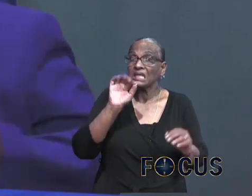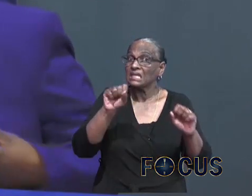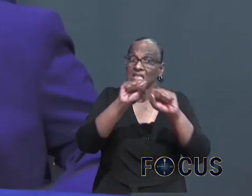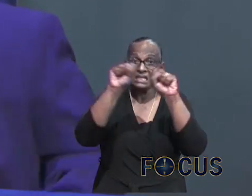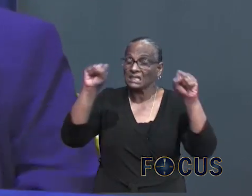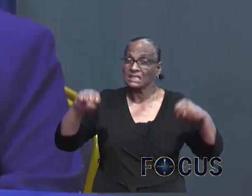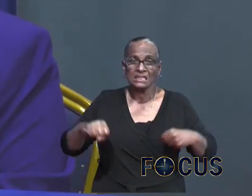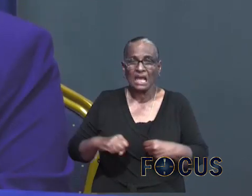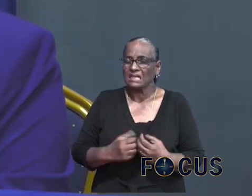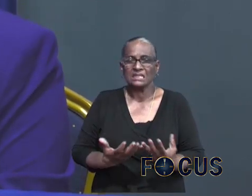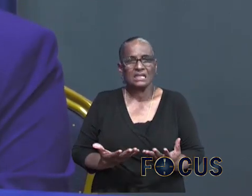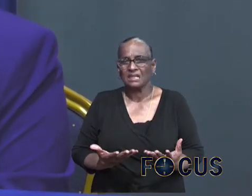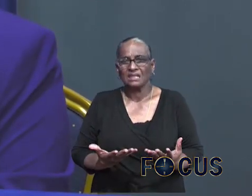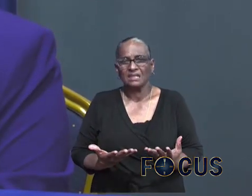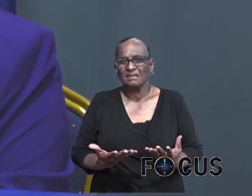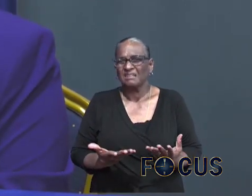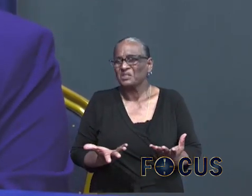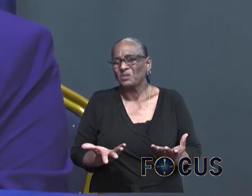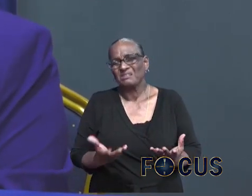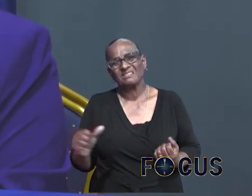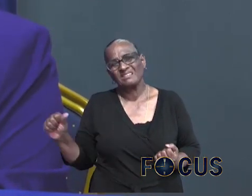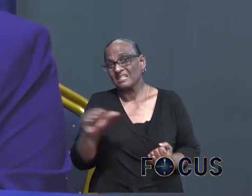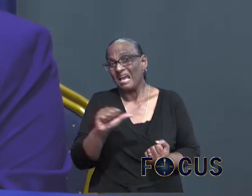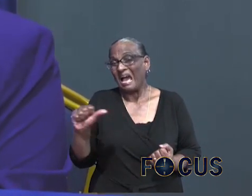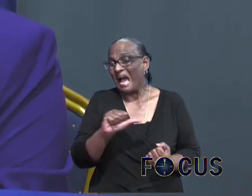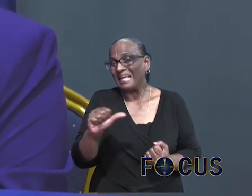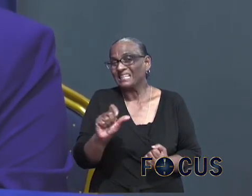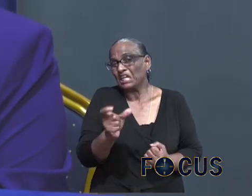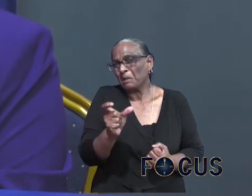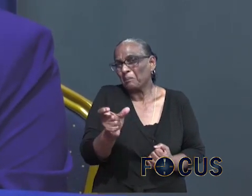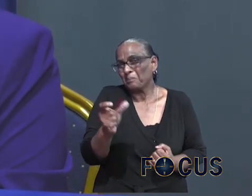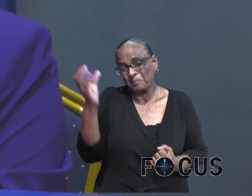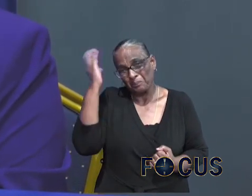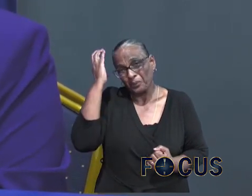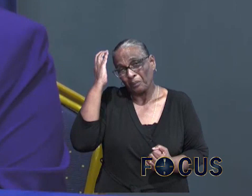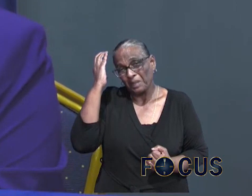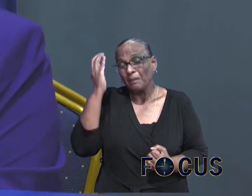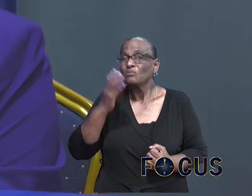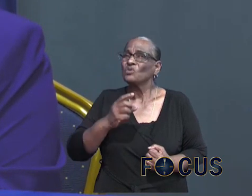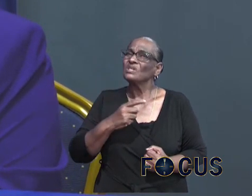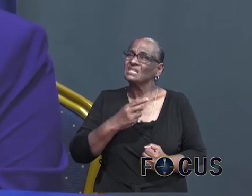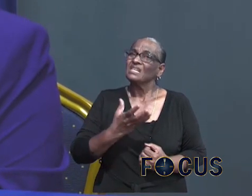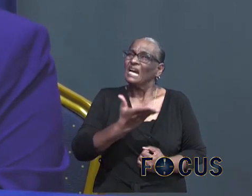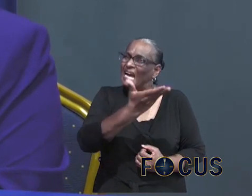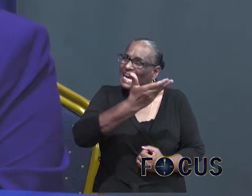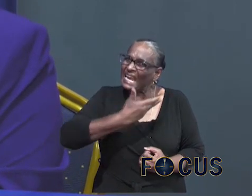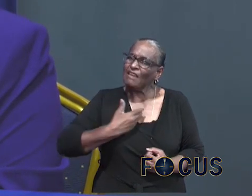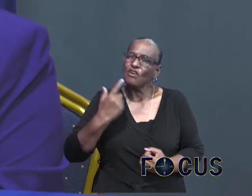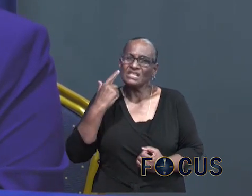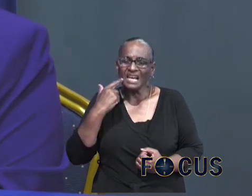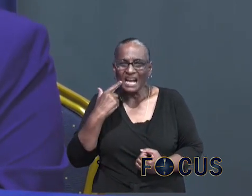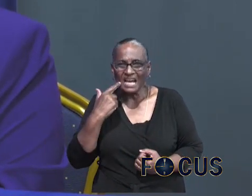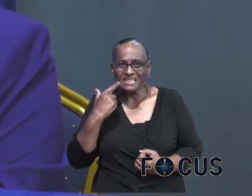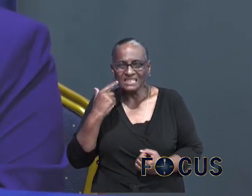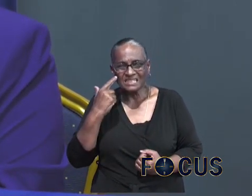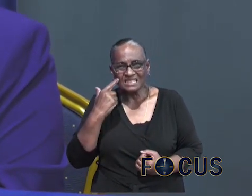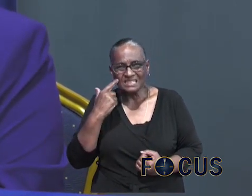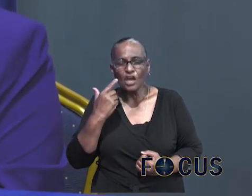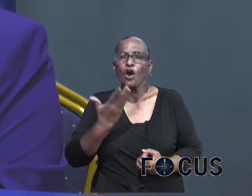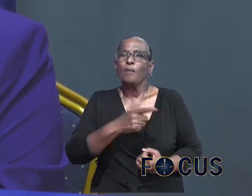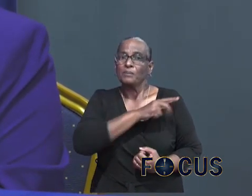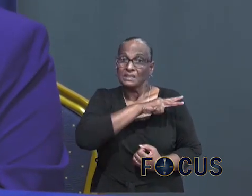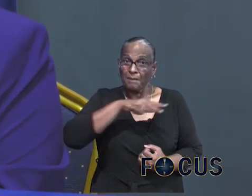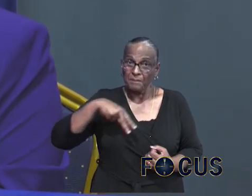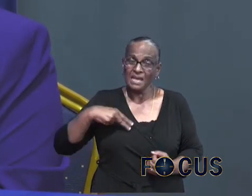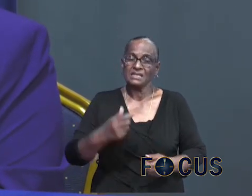dat beantwoordt het eigenlijk niet. Dus het brengt weer een nieuw aspect. Dus geeft ons de gelegenheid om tenminste de mensen